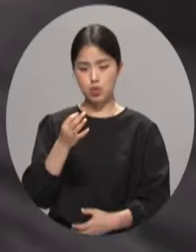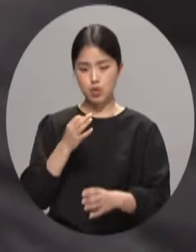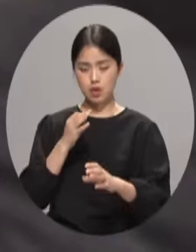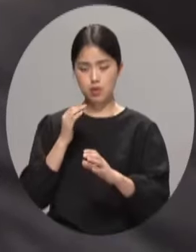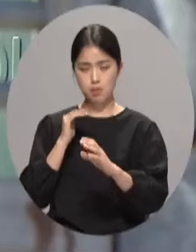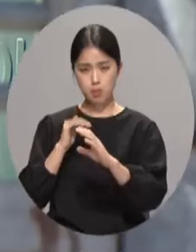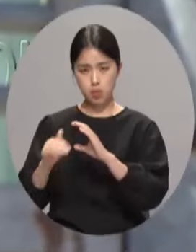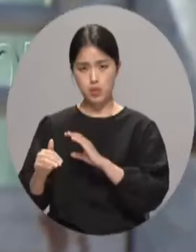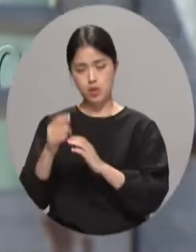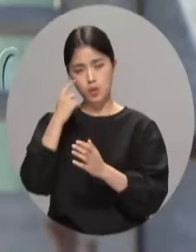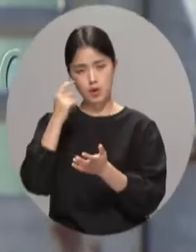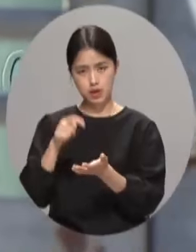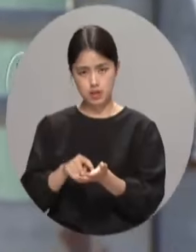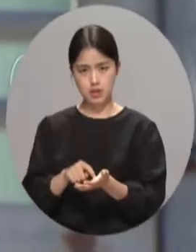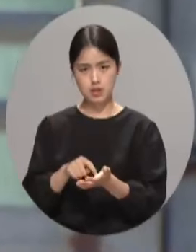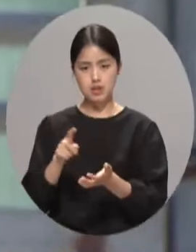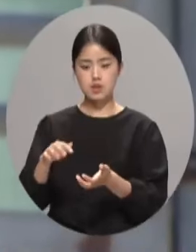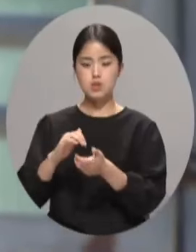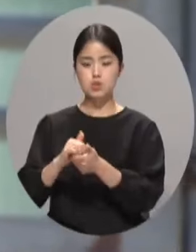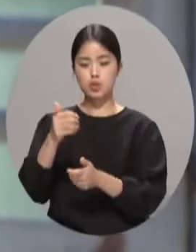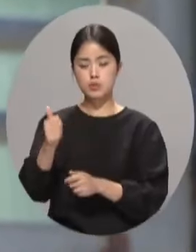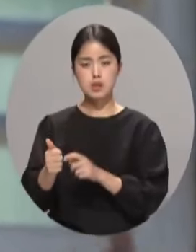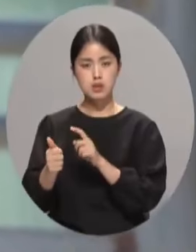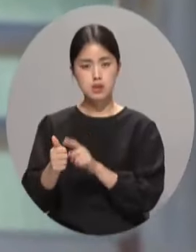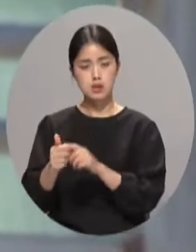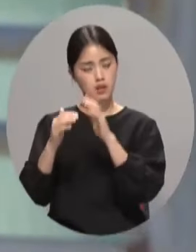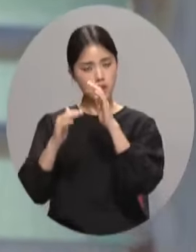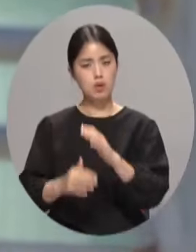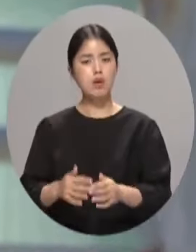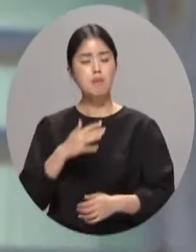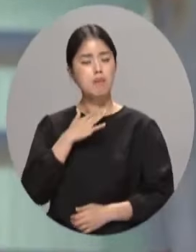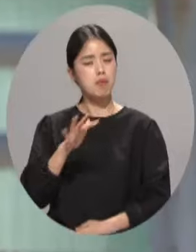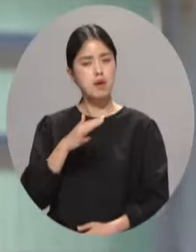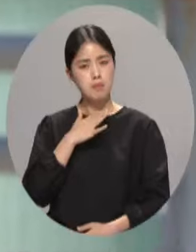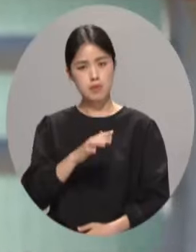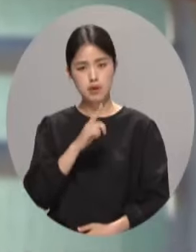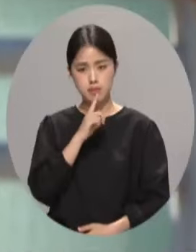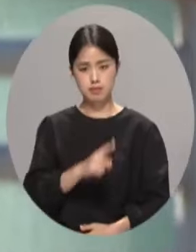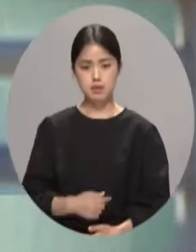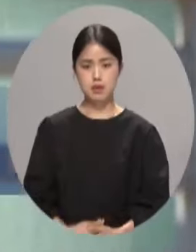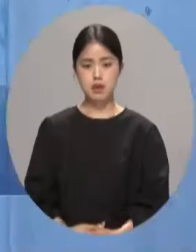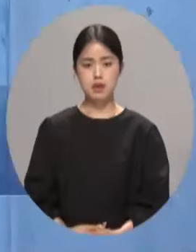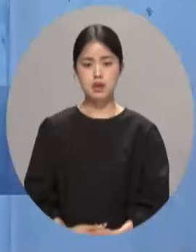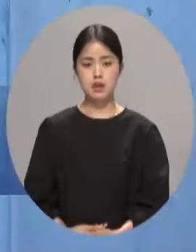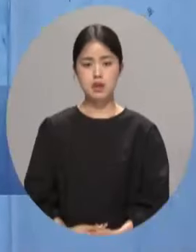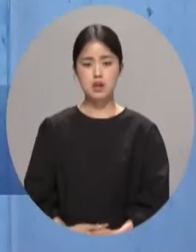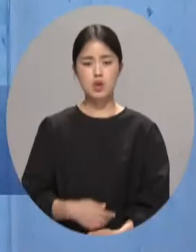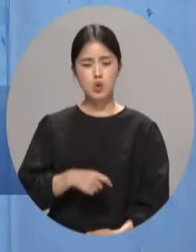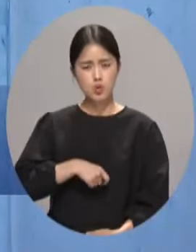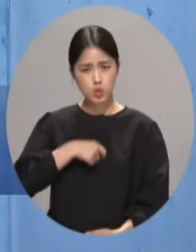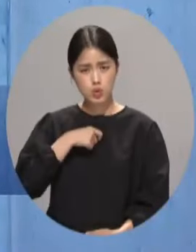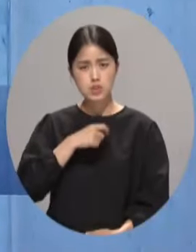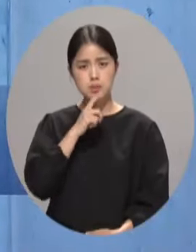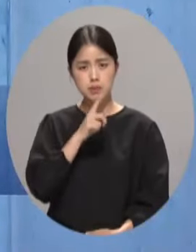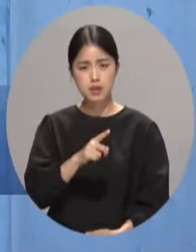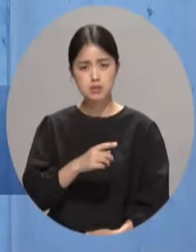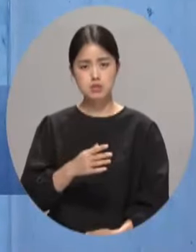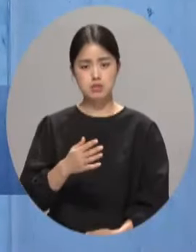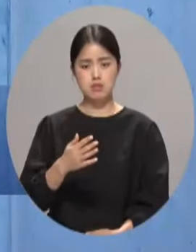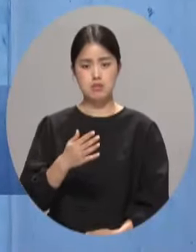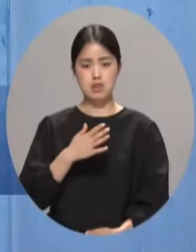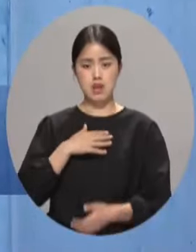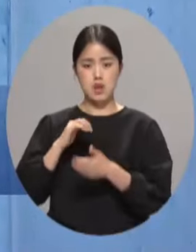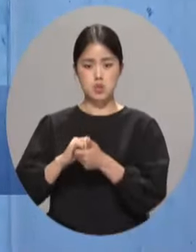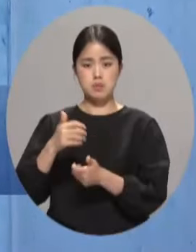드러났습니다. 조합장은 해당 사실을 부인했습니다. 꼴찌를 까놓고 얘기해서 뭐 그것을 조합장이